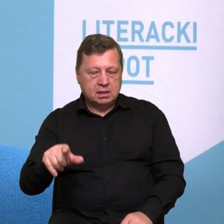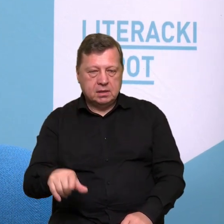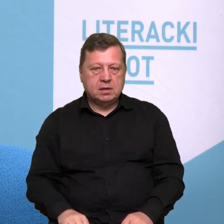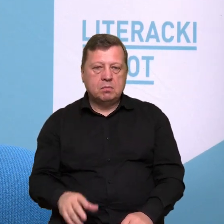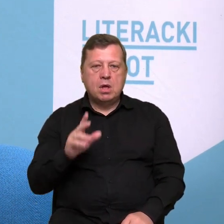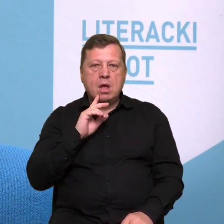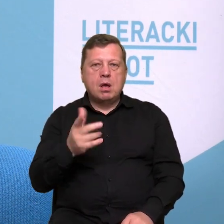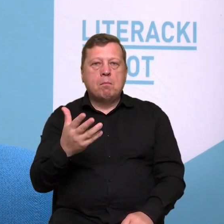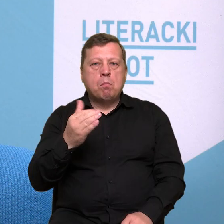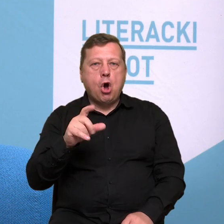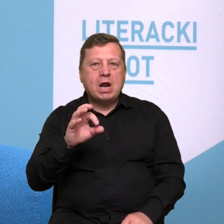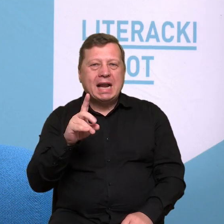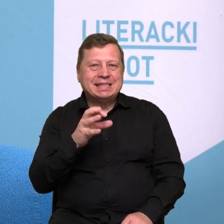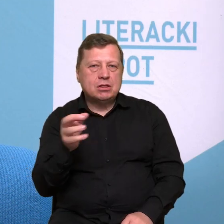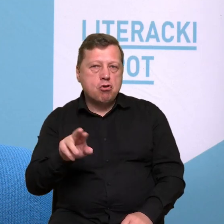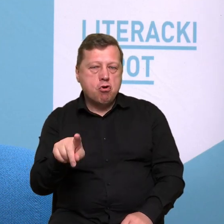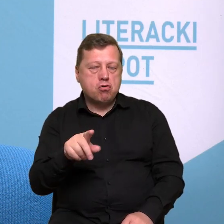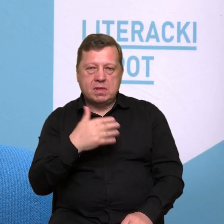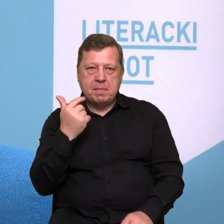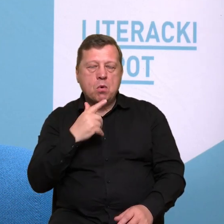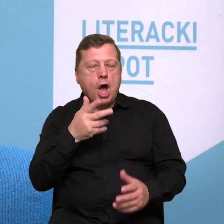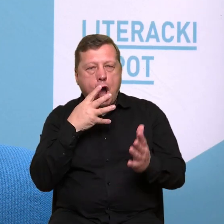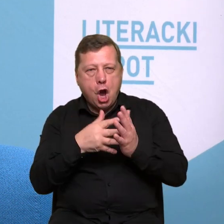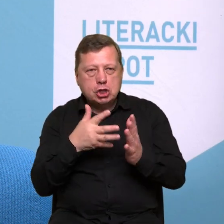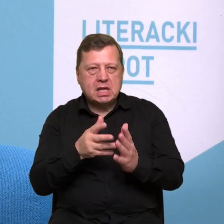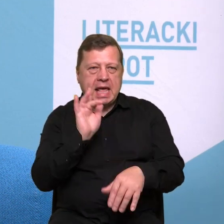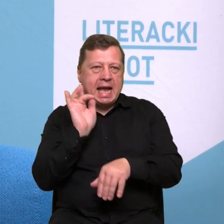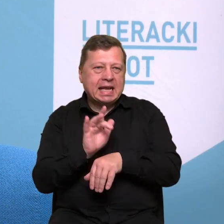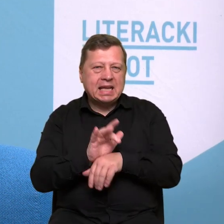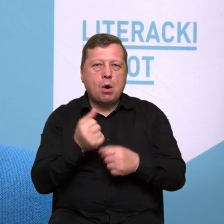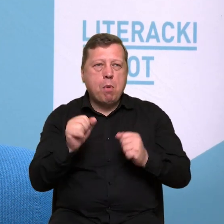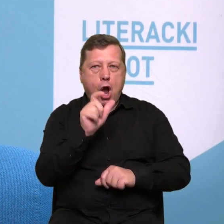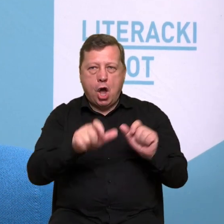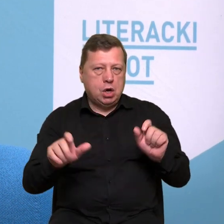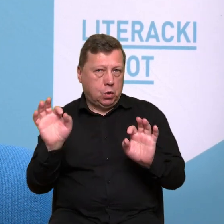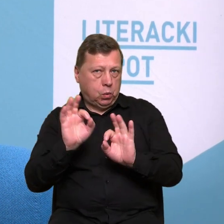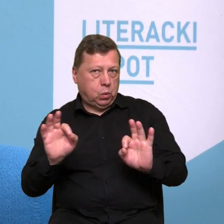takiego moralizatorstwa. Nie oceniasz, nie krytykujesz swoich bohaterek,